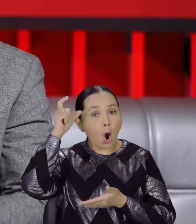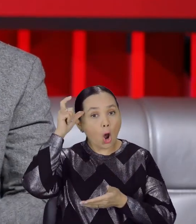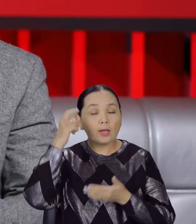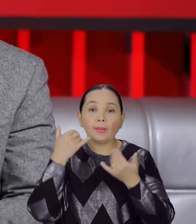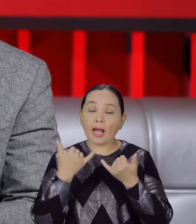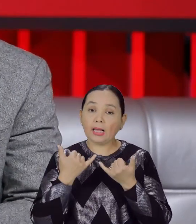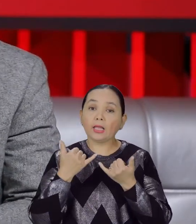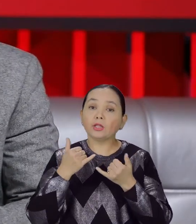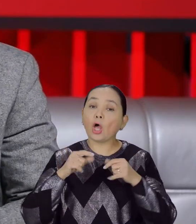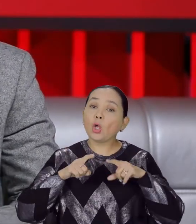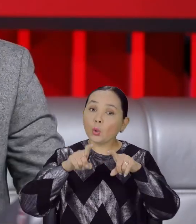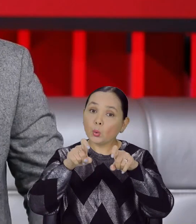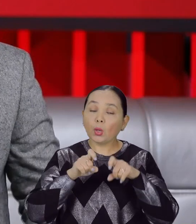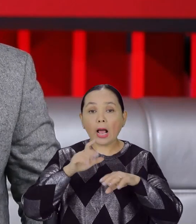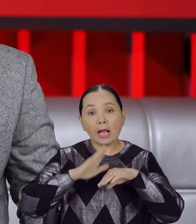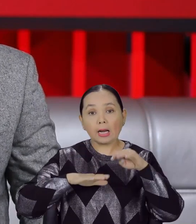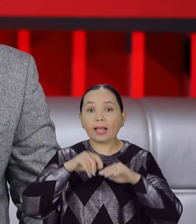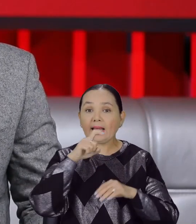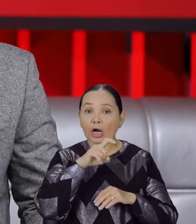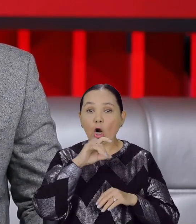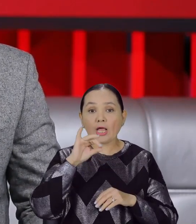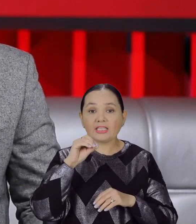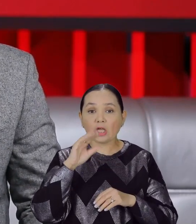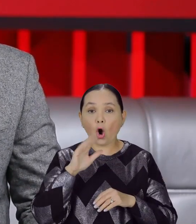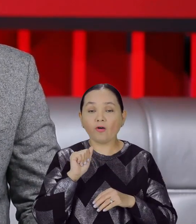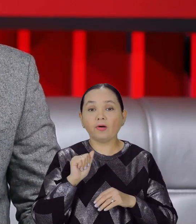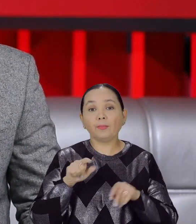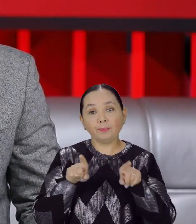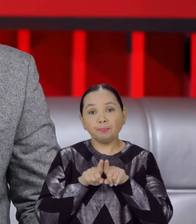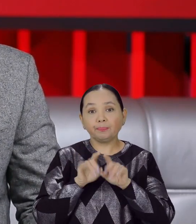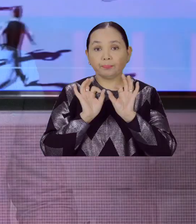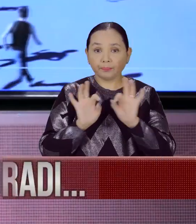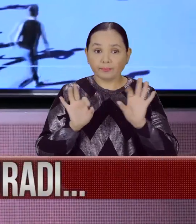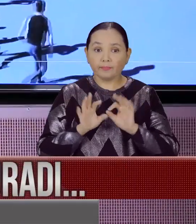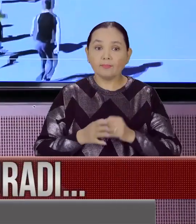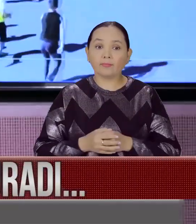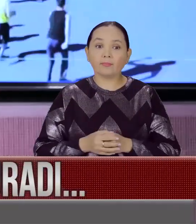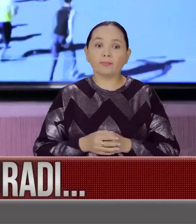endi yuguradi, deyapti hamkasbimiz Hilola Isoqova. Assalomu alaykum.